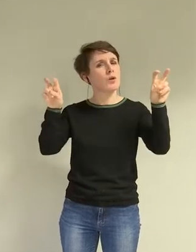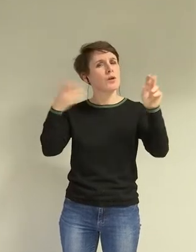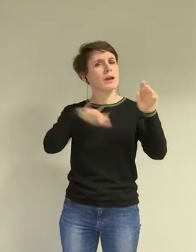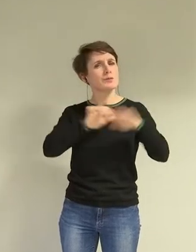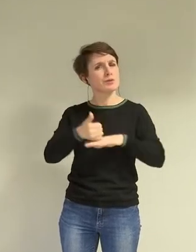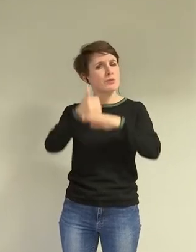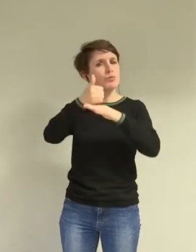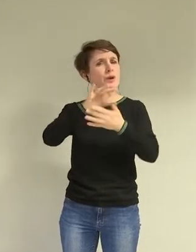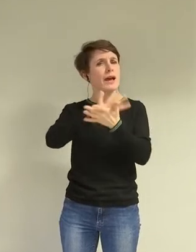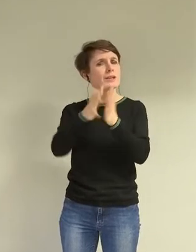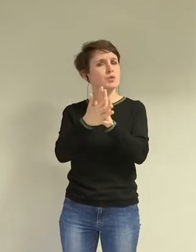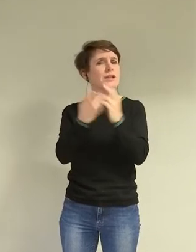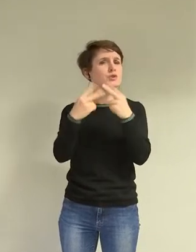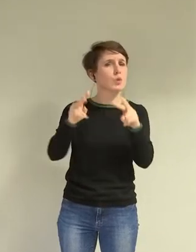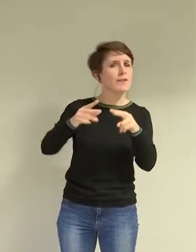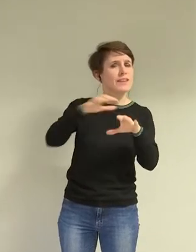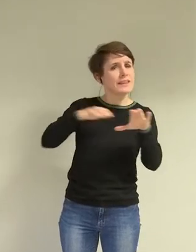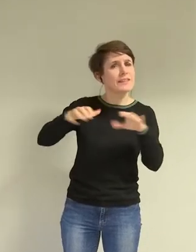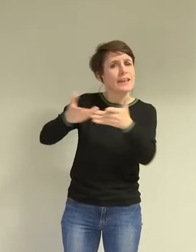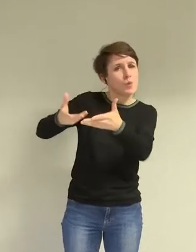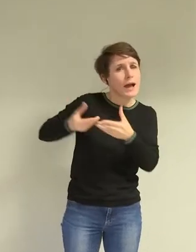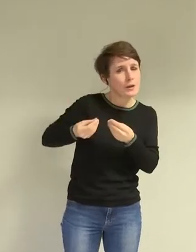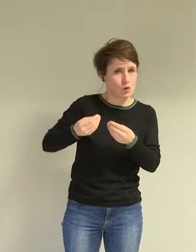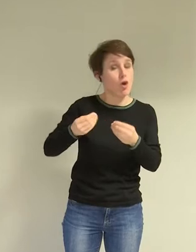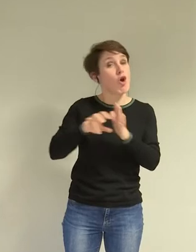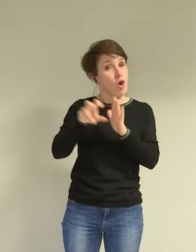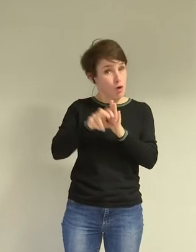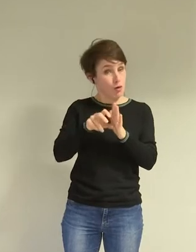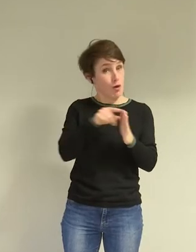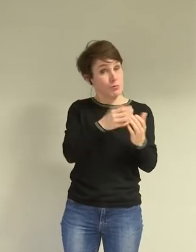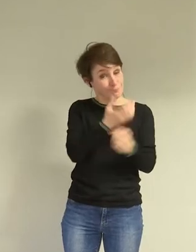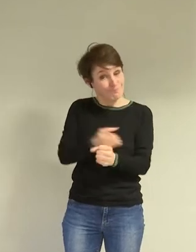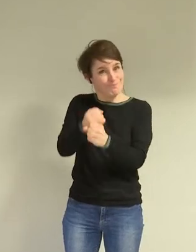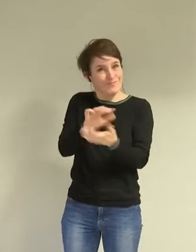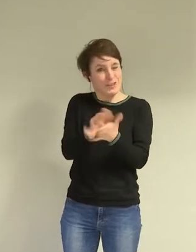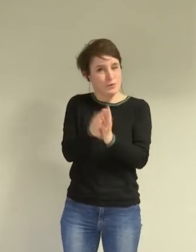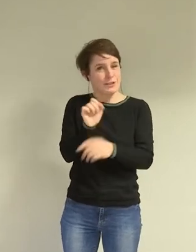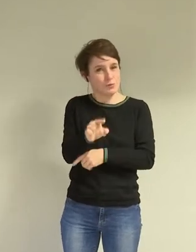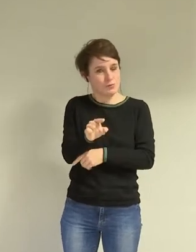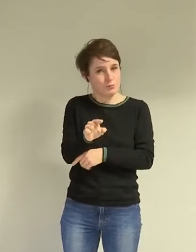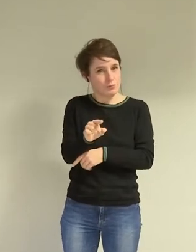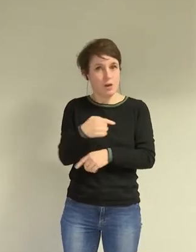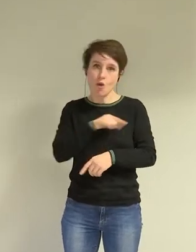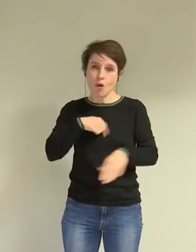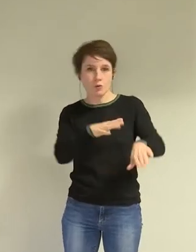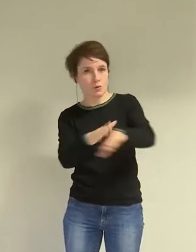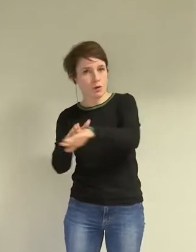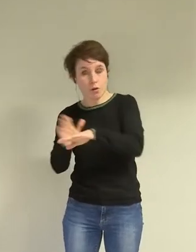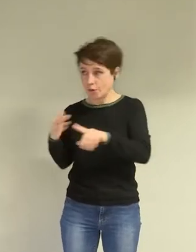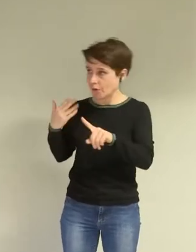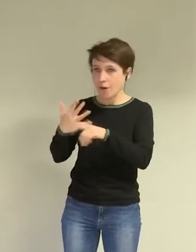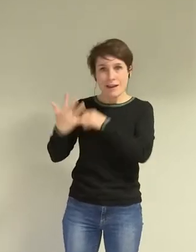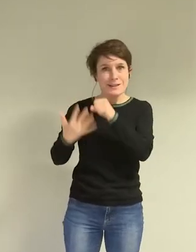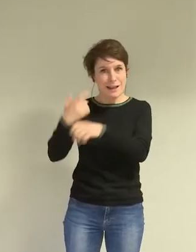accueillant l'invita dans grenoble et est membre fondateur sur le bilan du quinquennat en matière de solidarité et de logement